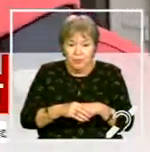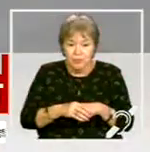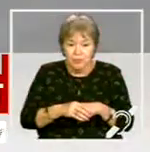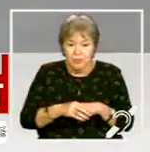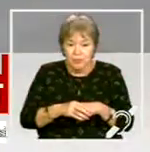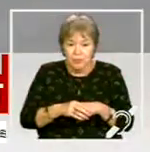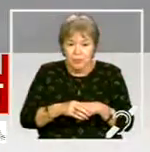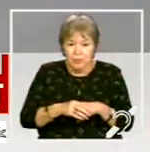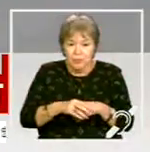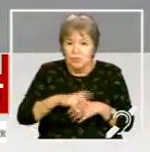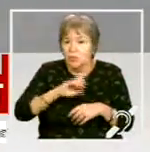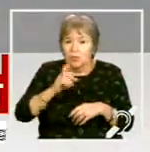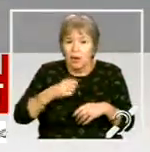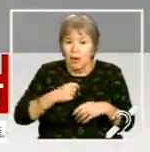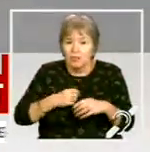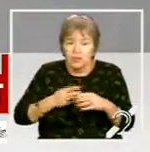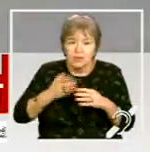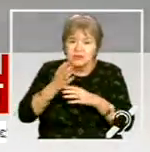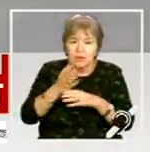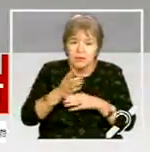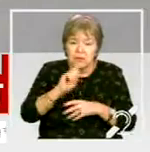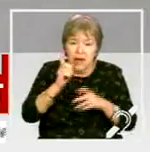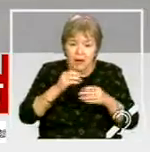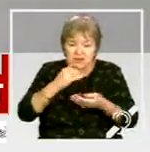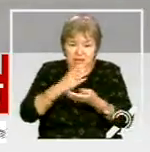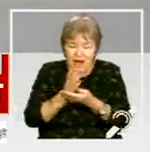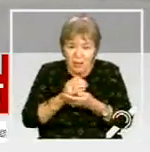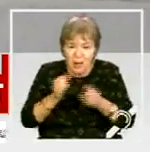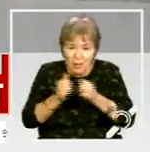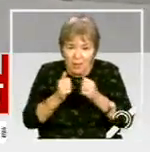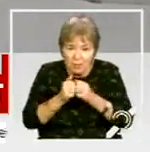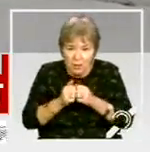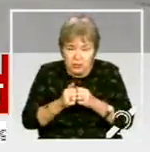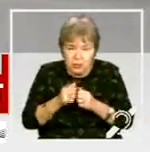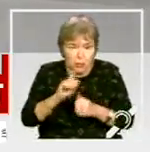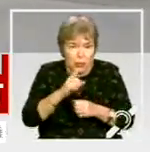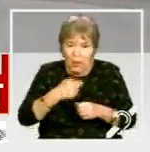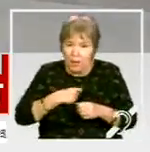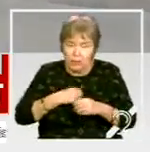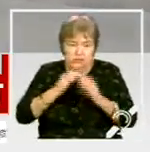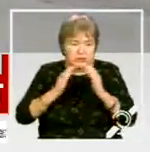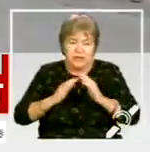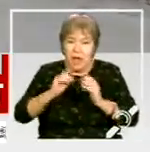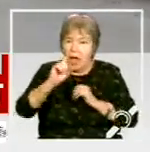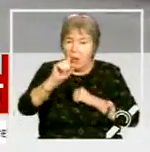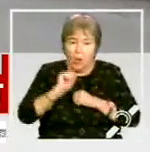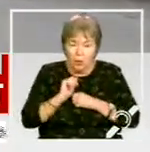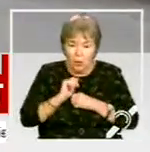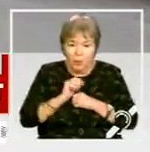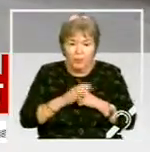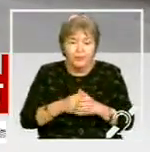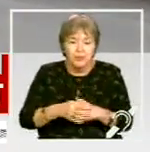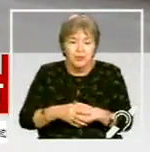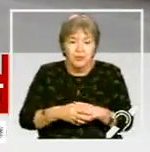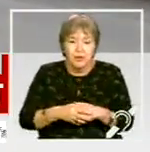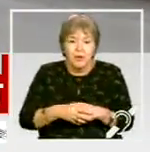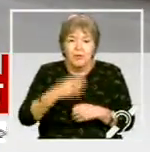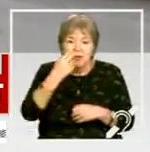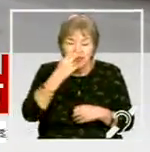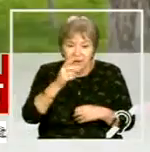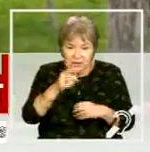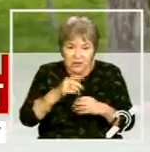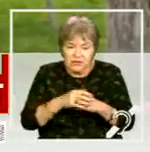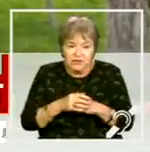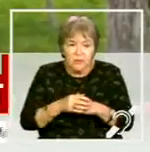Nu mai cum să-i vinzi, nu mai faci nimic aici dacă se surpă bloc. Pe o zonă destul de largă avem surparea mare pe care o vedeți și dumneavoastră